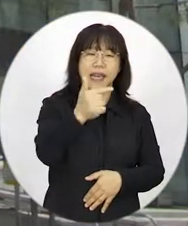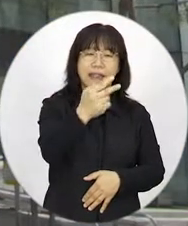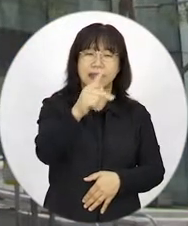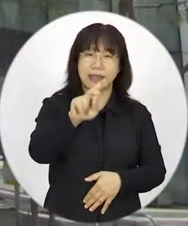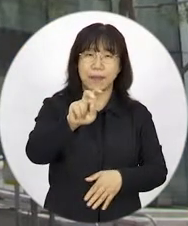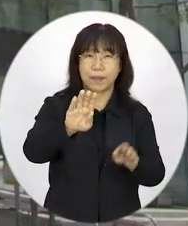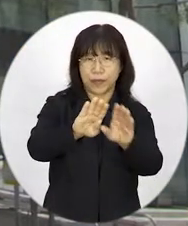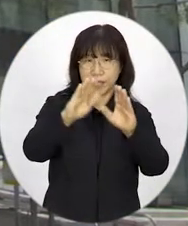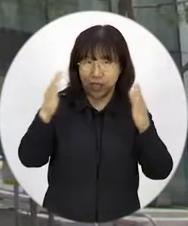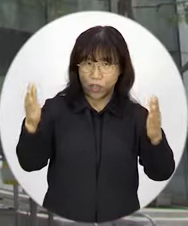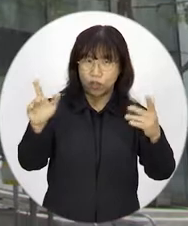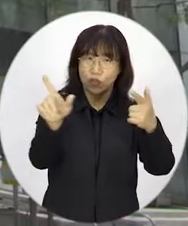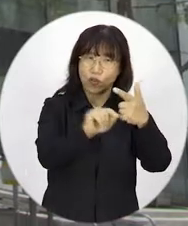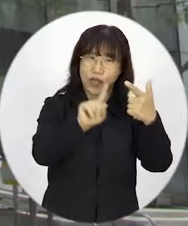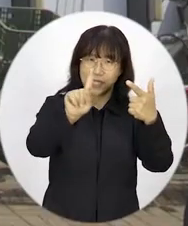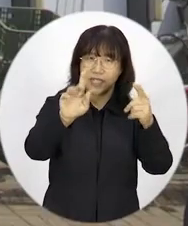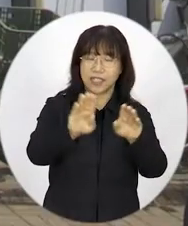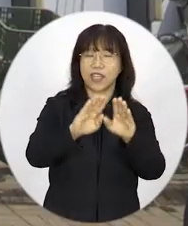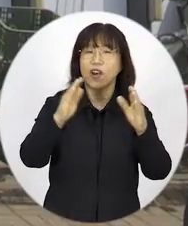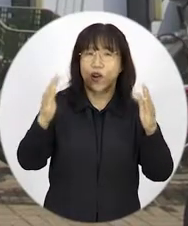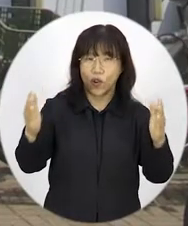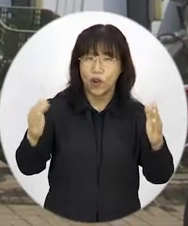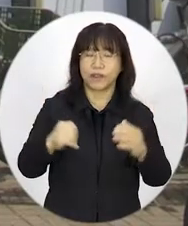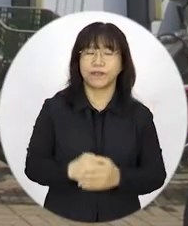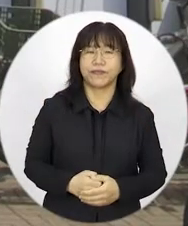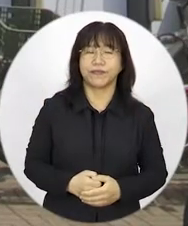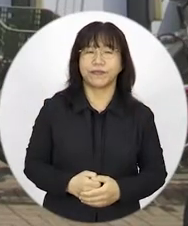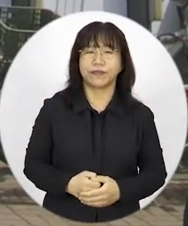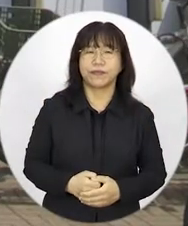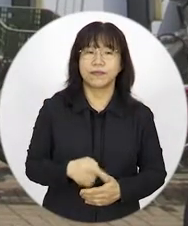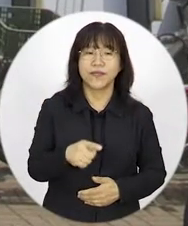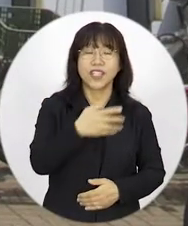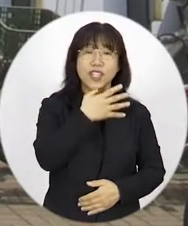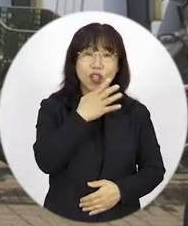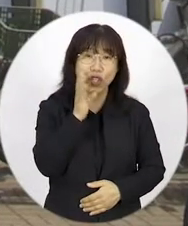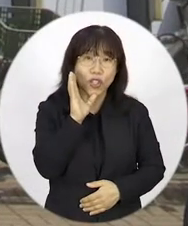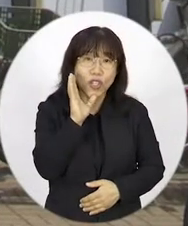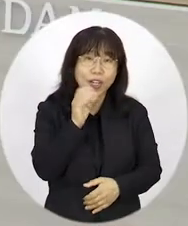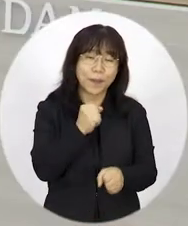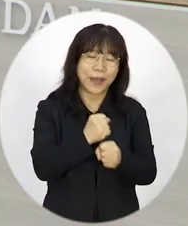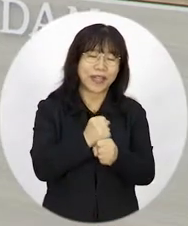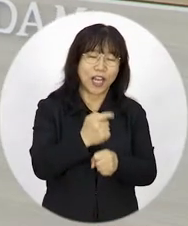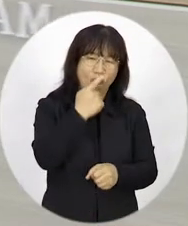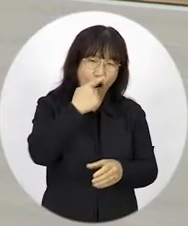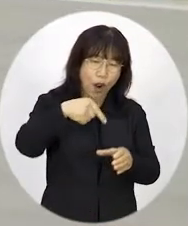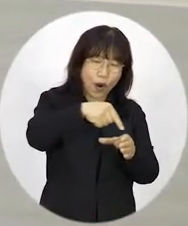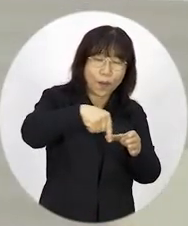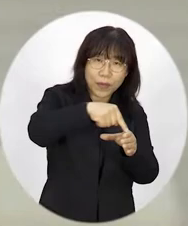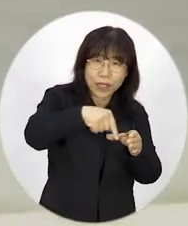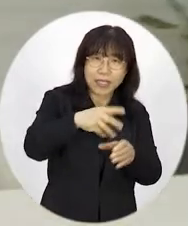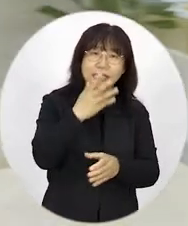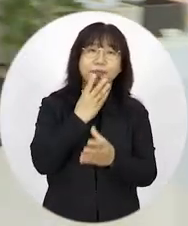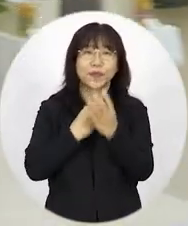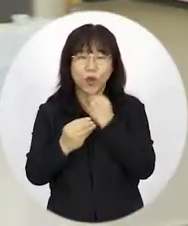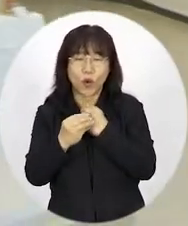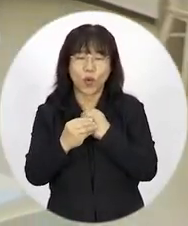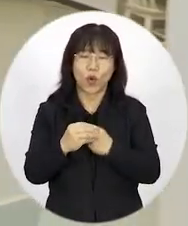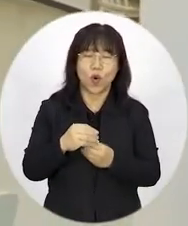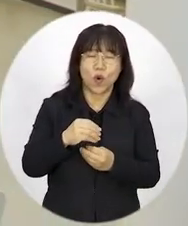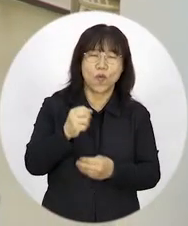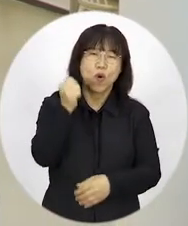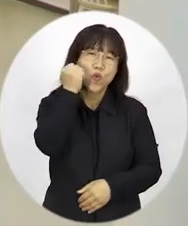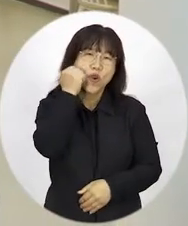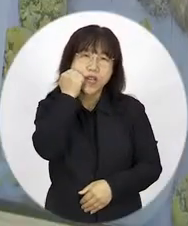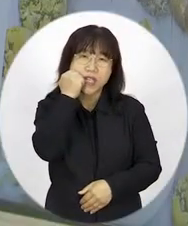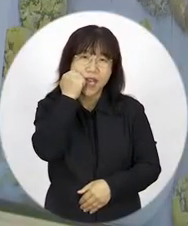지난 6월 1일부터 문을 연 시니어 카페 겸 매점 한담에서는 어르신들이 직접 제조한 커피, 음료와 함께 쿠키